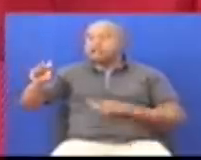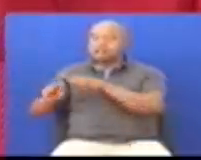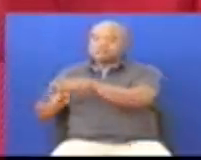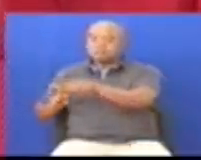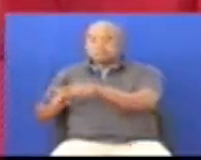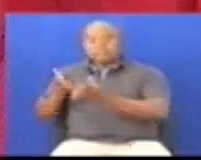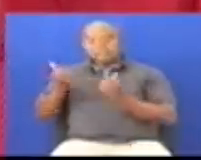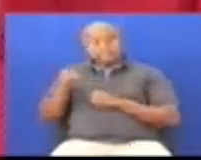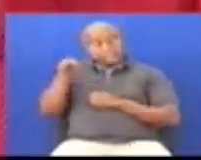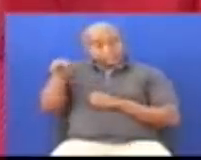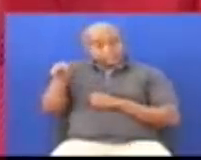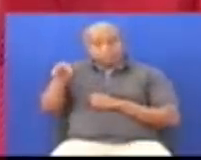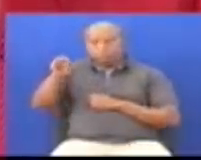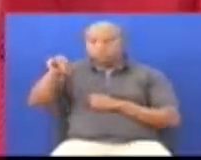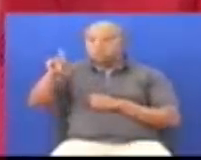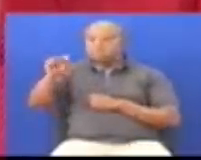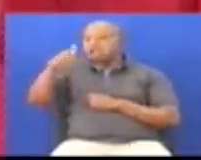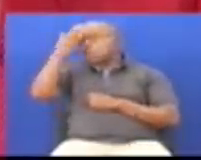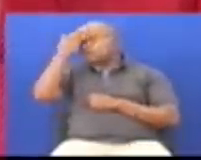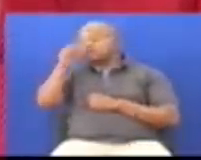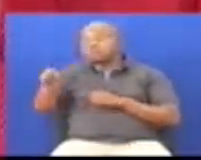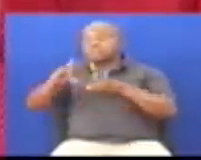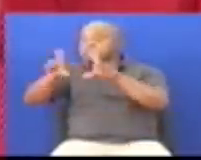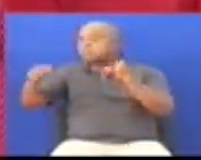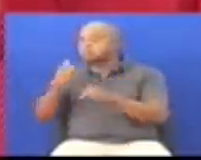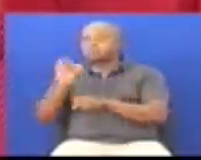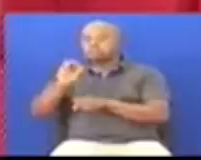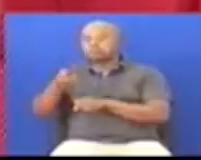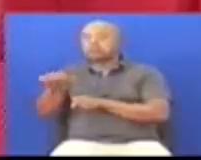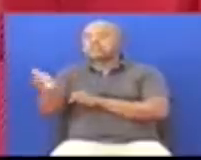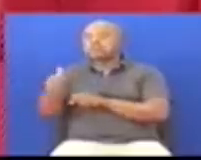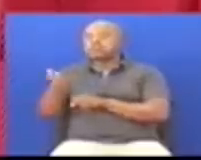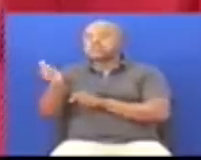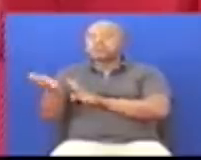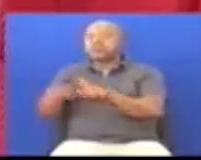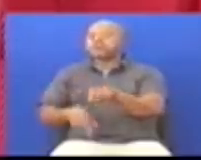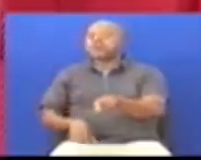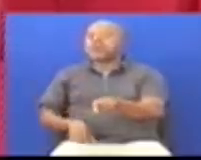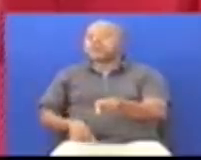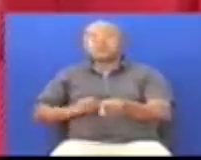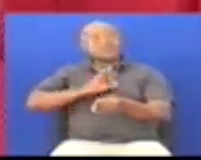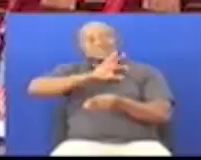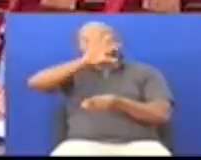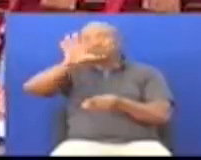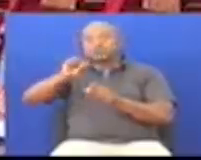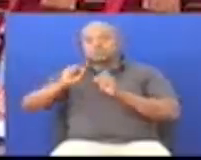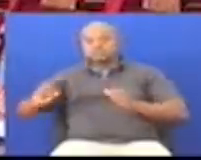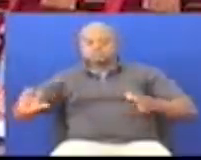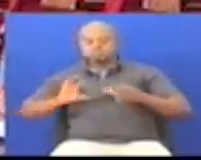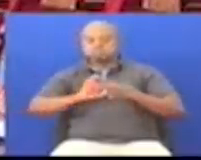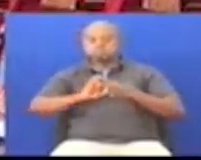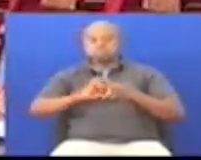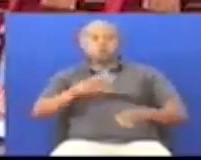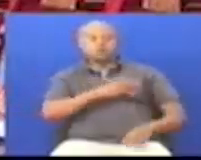tumepoteza Mtanzania huu na kitambulisho hiki hakifanyi kazi. Zote hizo zinaihusu TAMISEMI kwa sababu